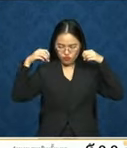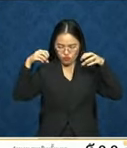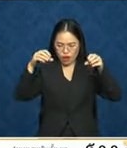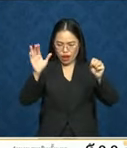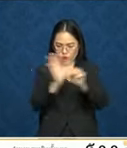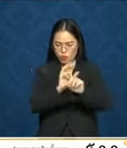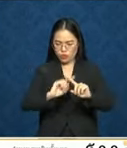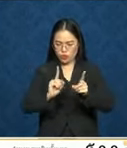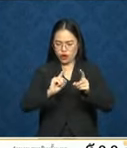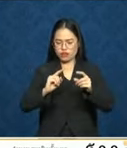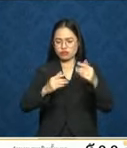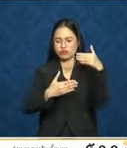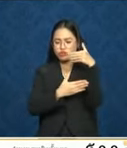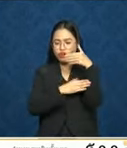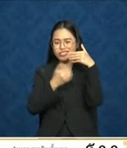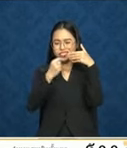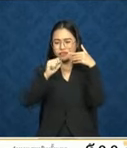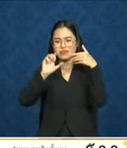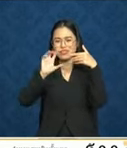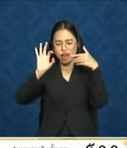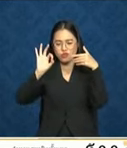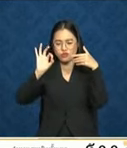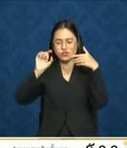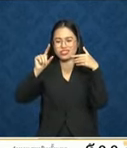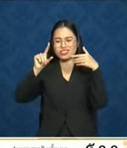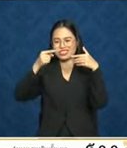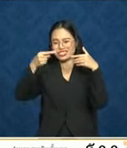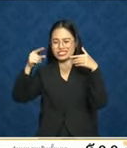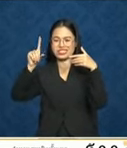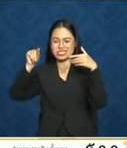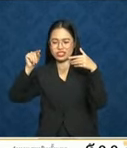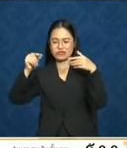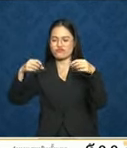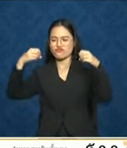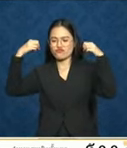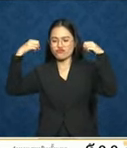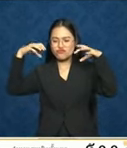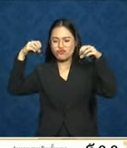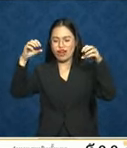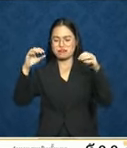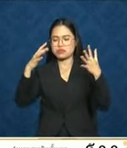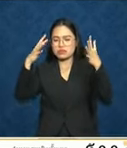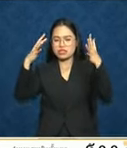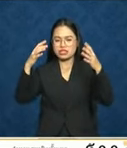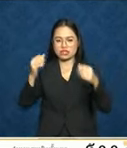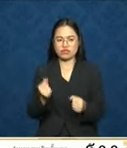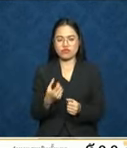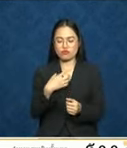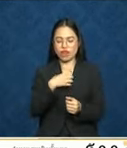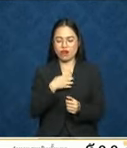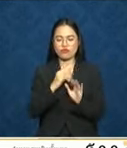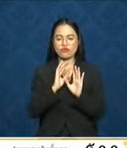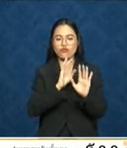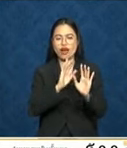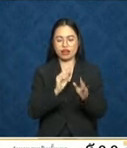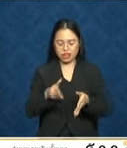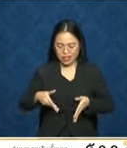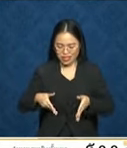ไม่มีเพียงช่วงของซอย19ถึงซอย20ครับท่านประธานแล้วก็เรื่องที่2ครับถนนเส้นเดียว